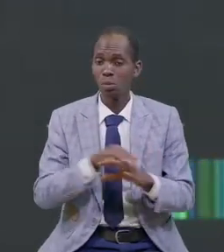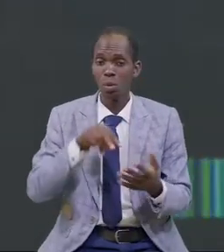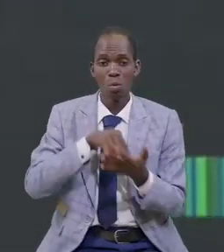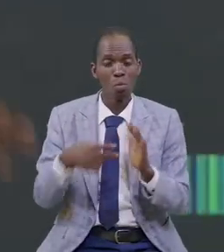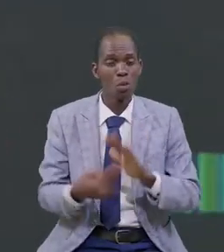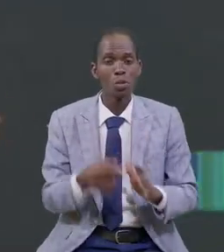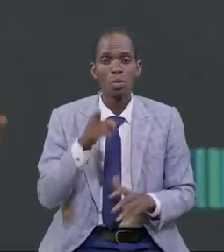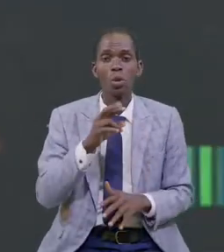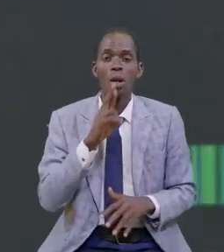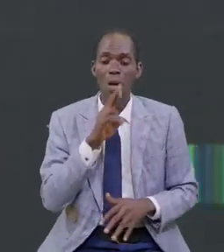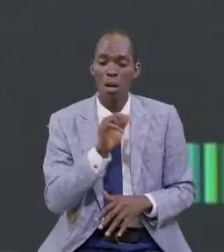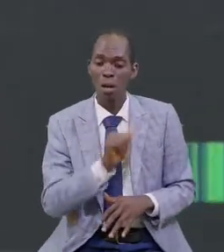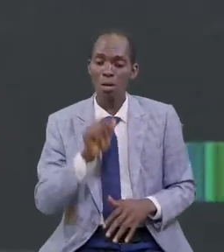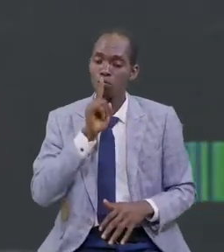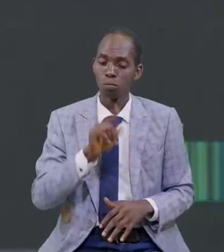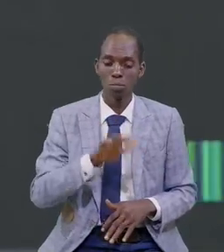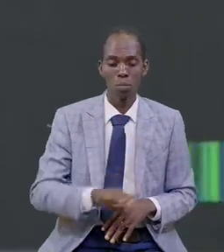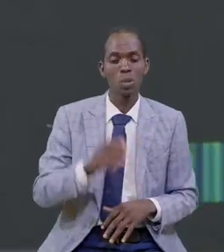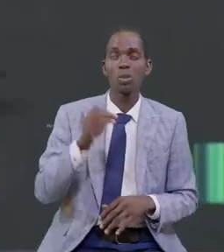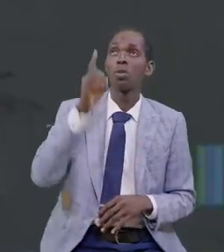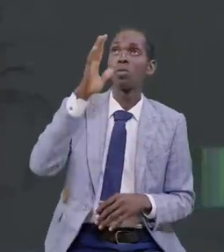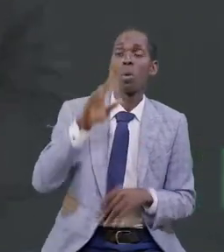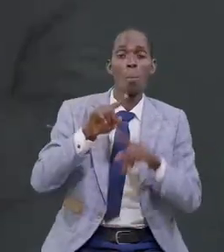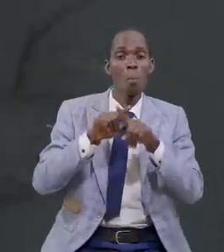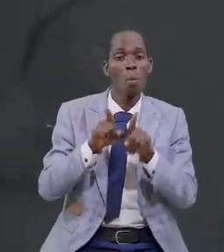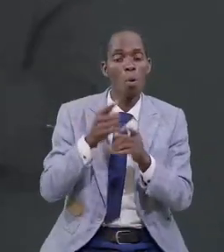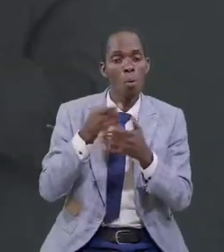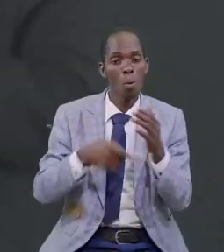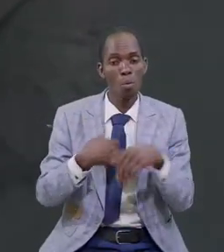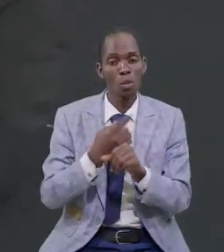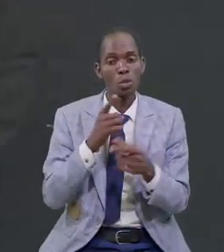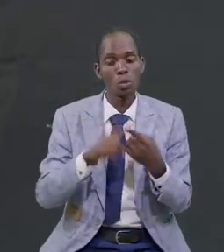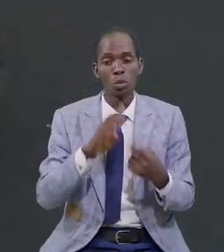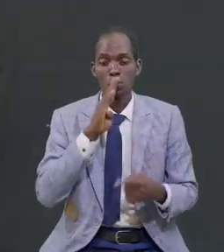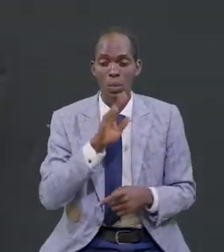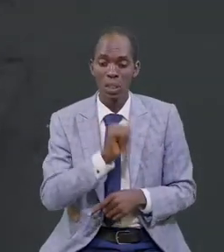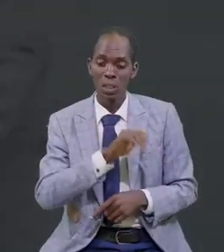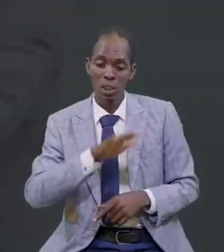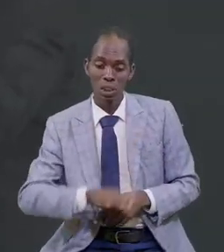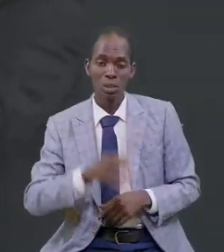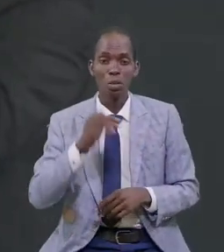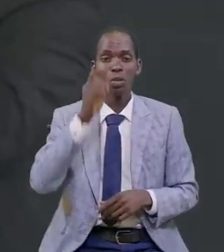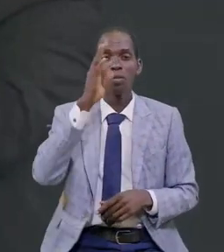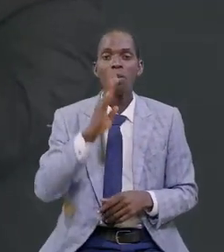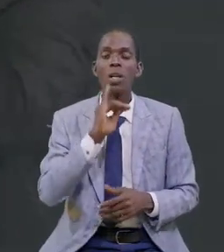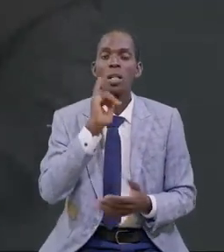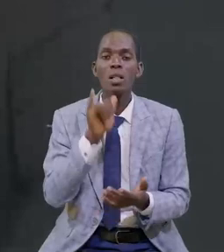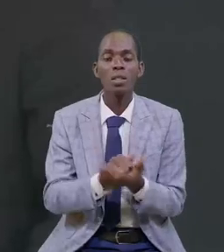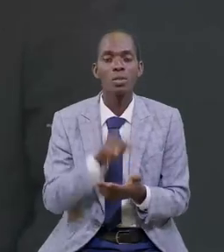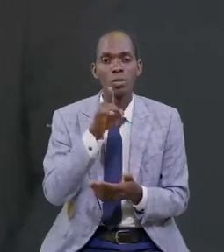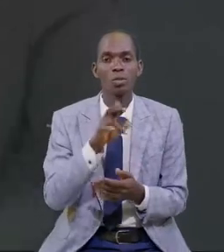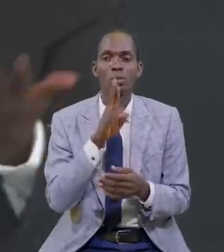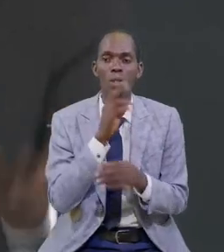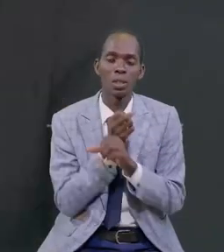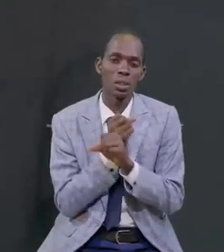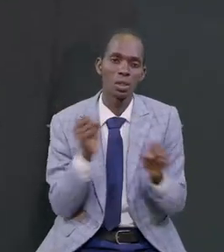de vous un enfant de de Dieu qu'est-ce qui fait de vous un enfant de Dieu un enfant de Jésus c'est que vous êtes sauvé